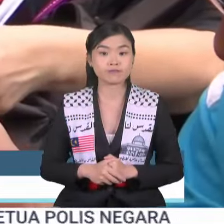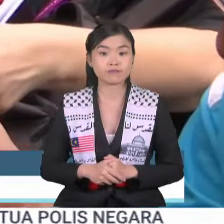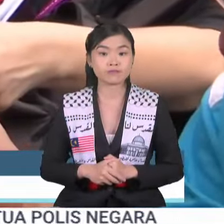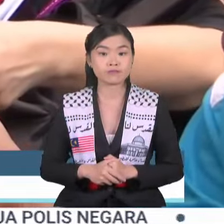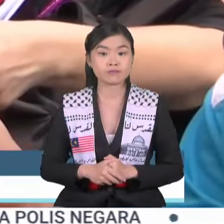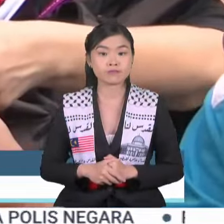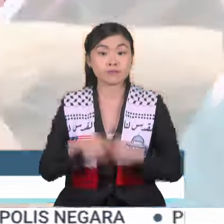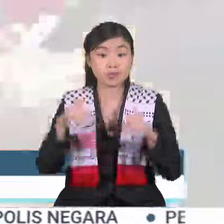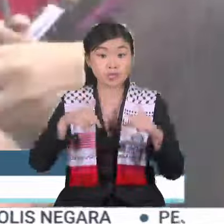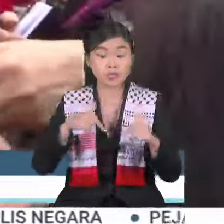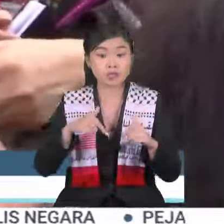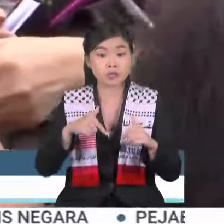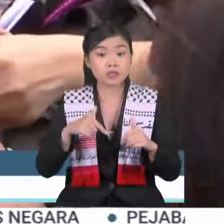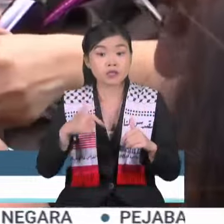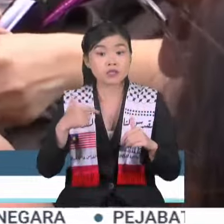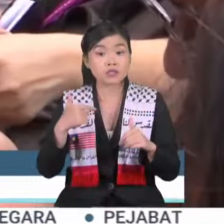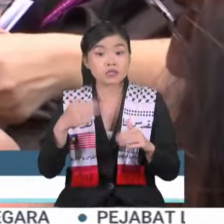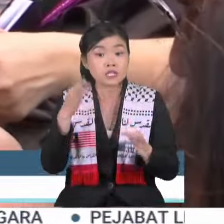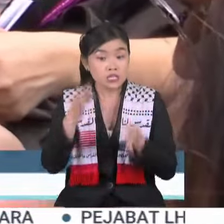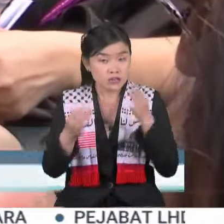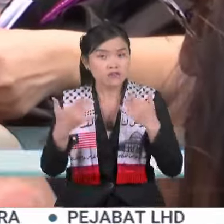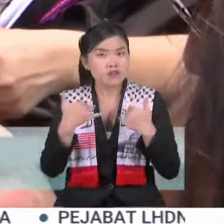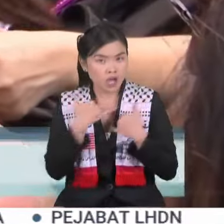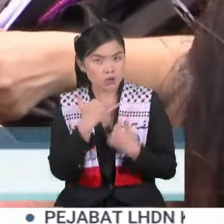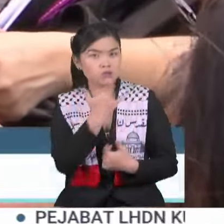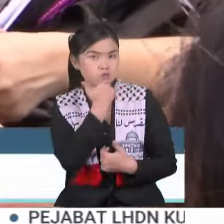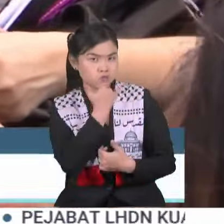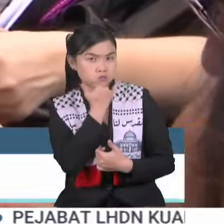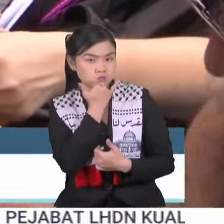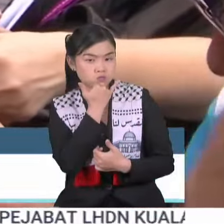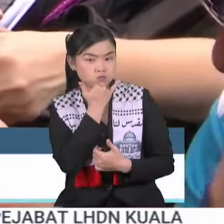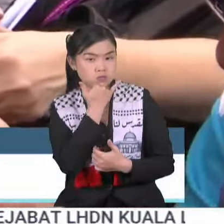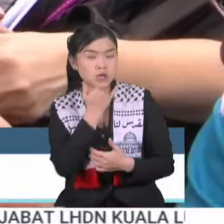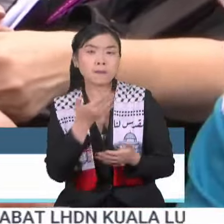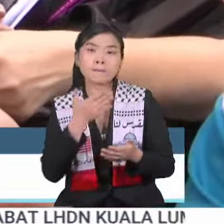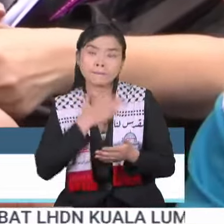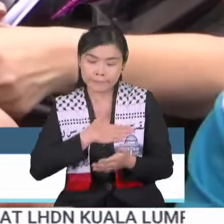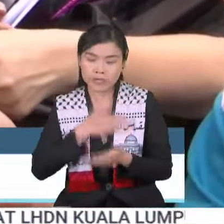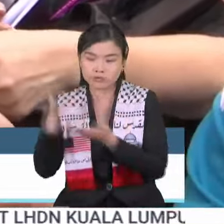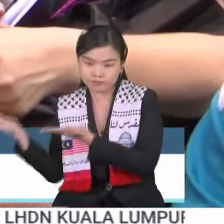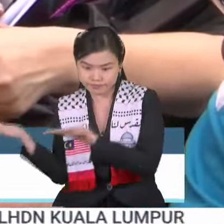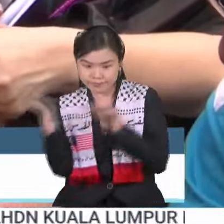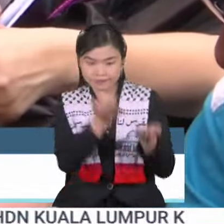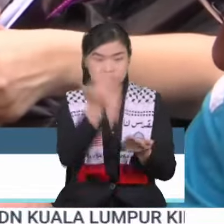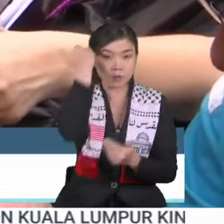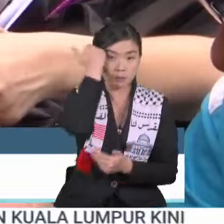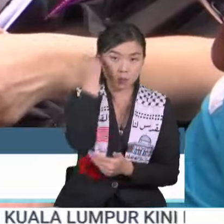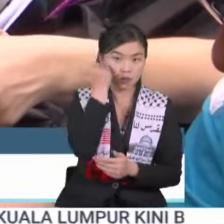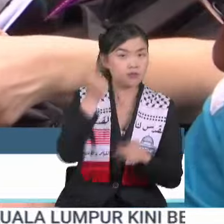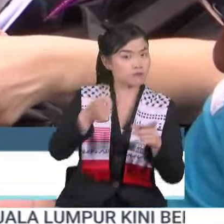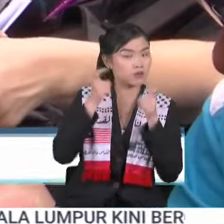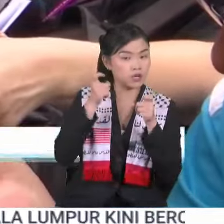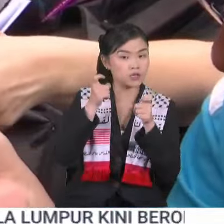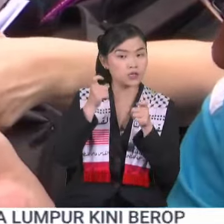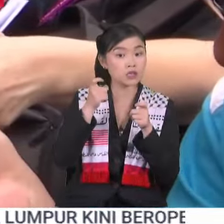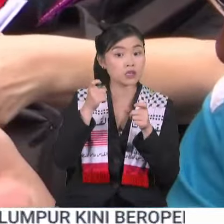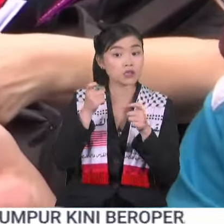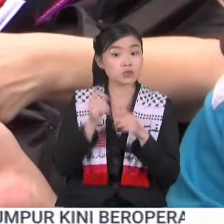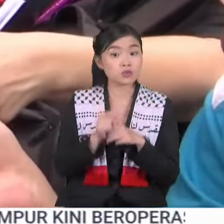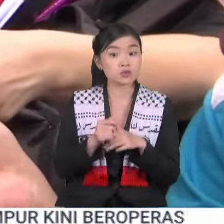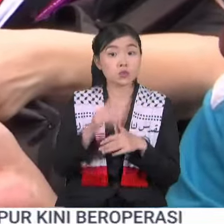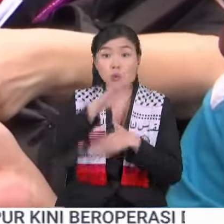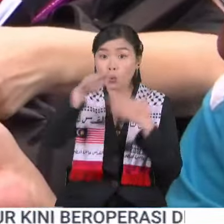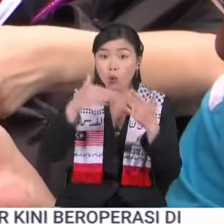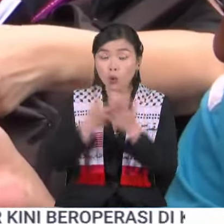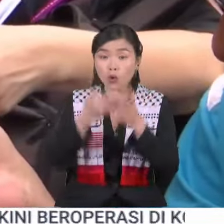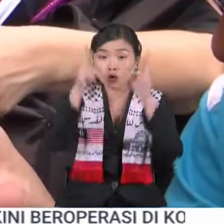Di Malaysia kami adalah, kalau ada unsur-unsur jenayah, silalah bawa kaprik itu ke mahkamah secepat mungkin supaya